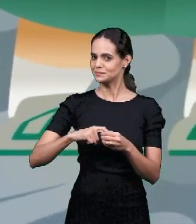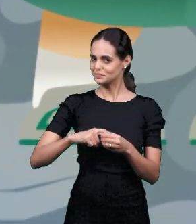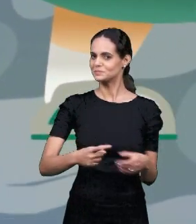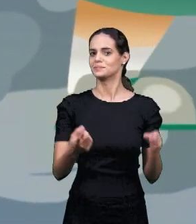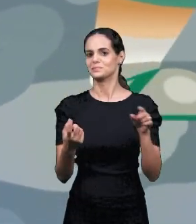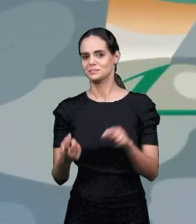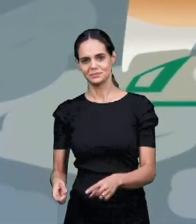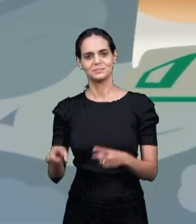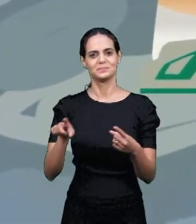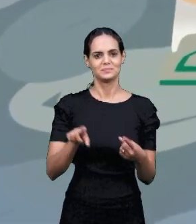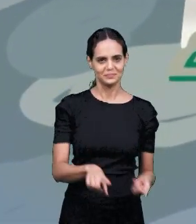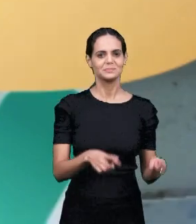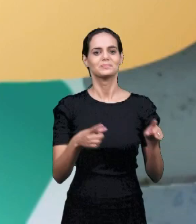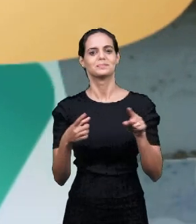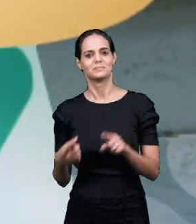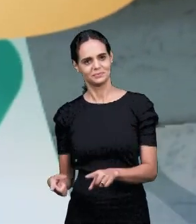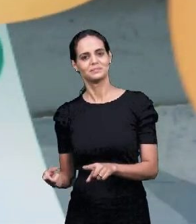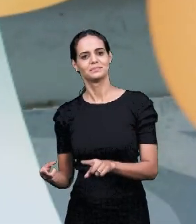voltar.